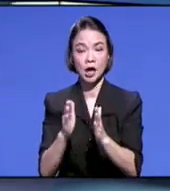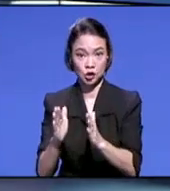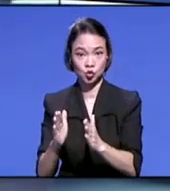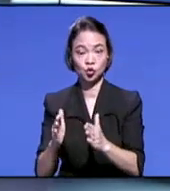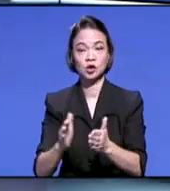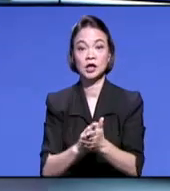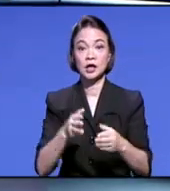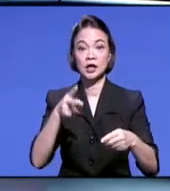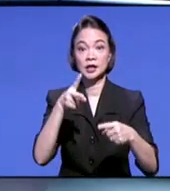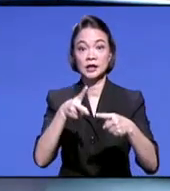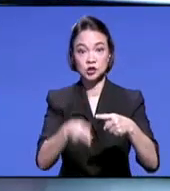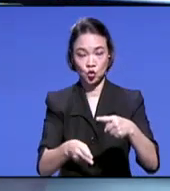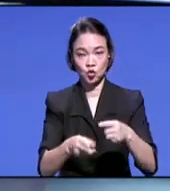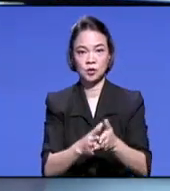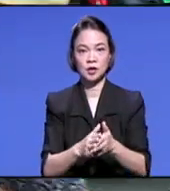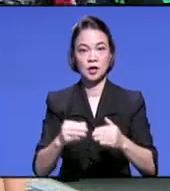Komisi Pengawas Persaingan Usaha.